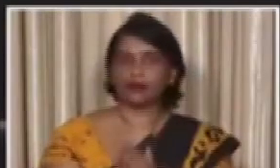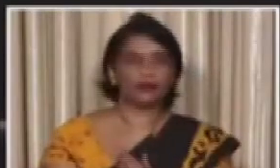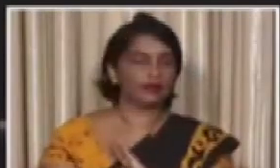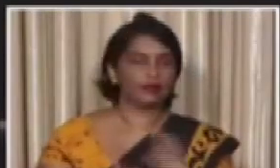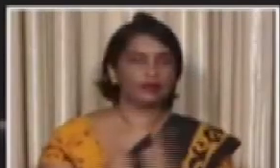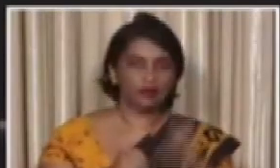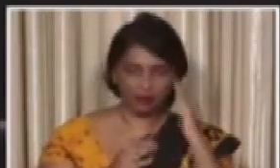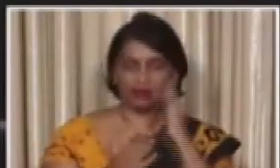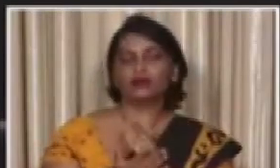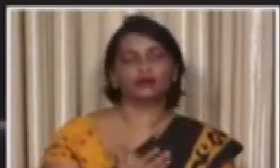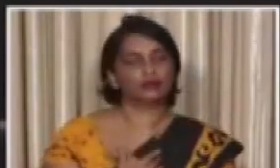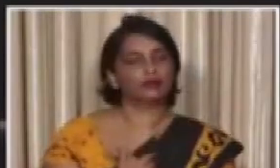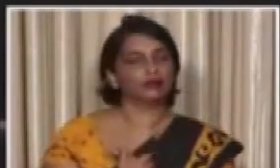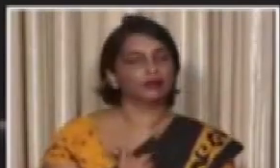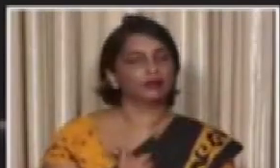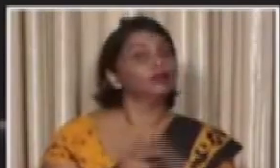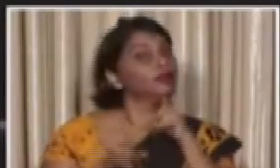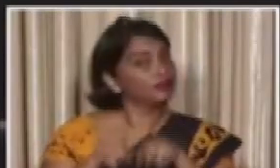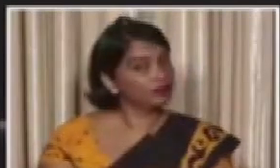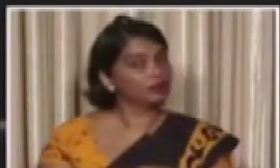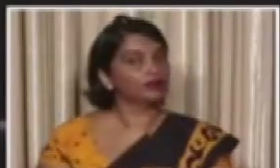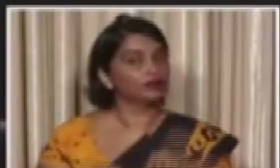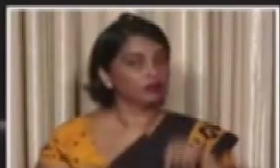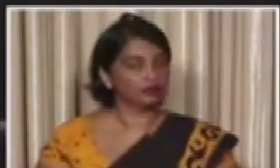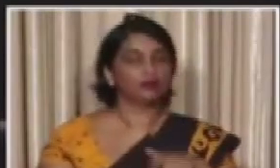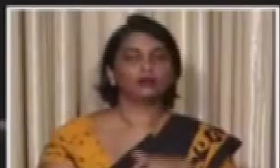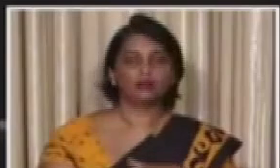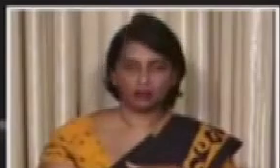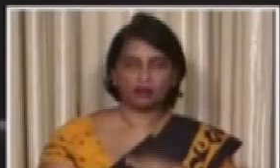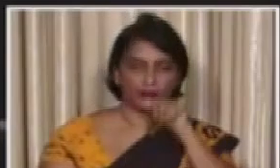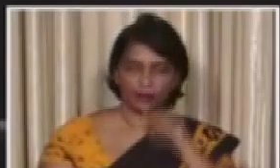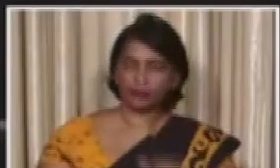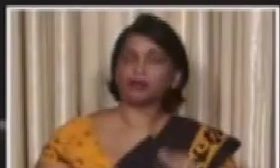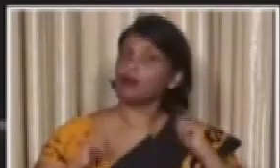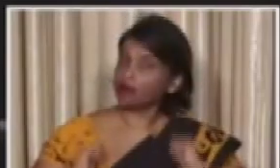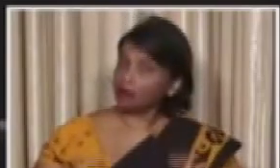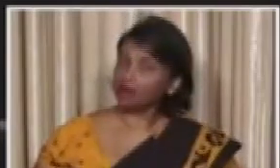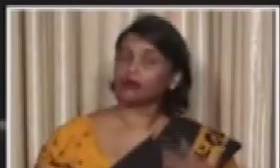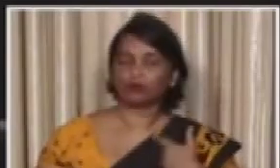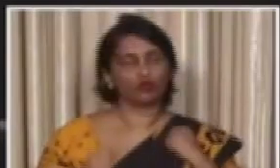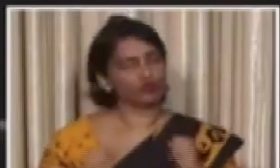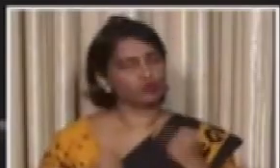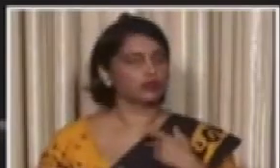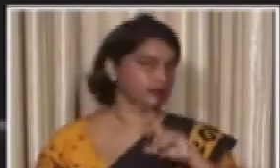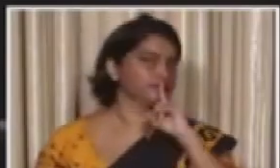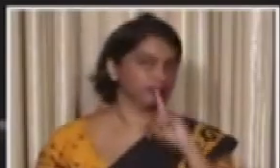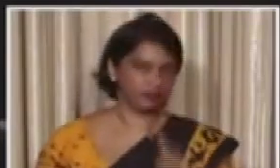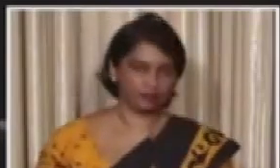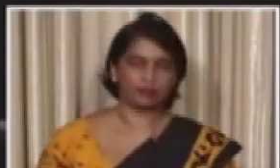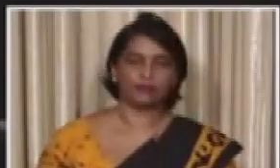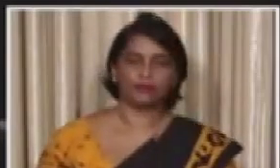නැහැ. ඒ බව මේ අවස්ථාවේදී ඉතාම ආඩම්බරයෙන් සහ ධෛර්යයෙන් යුතුව ප්‍රකාශ කර